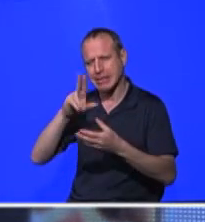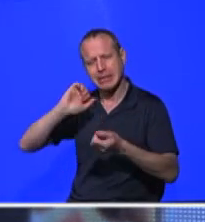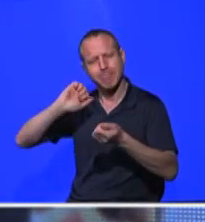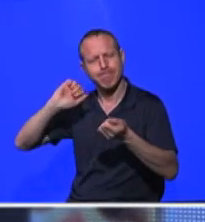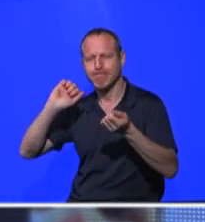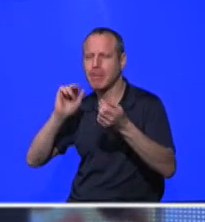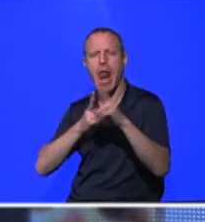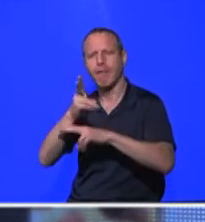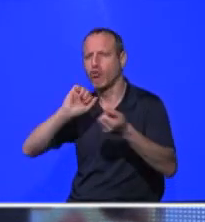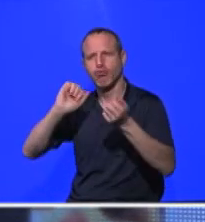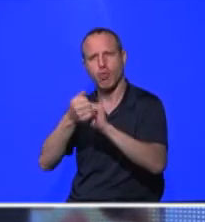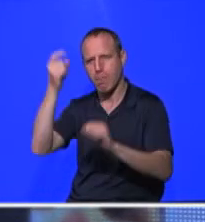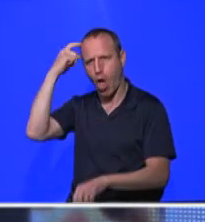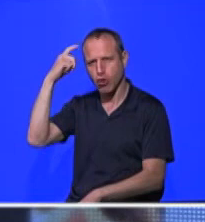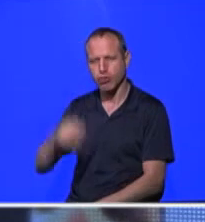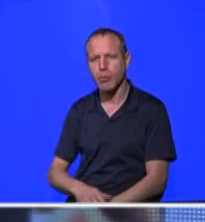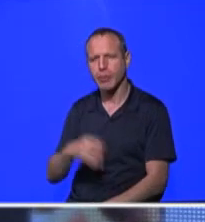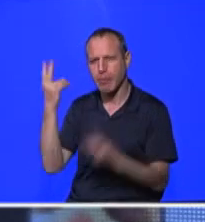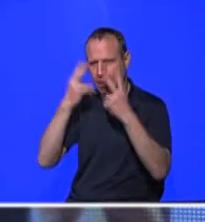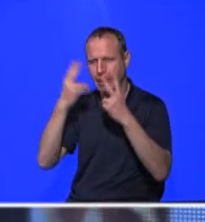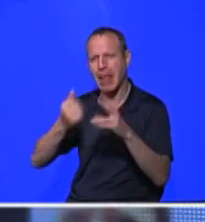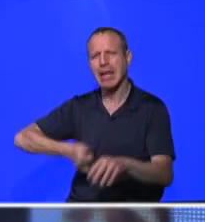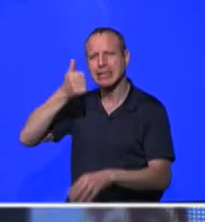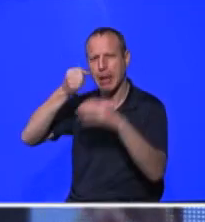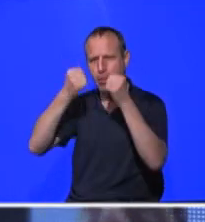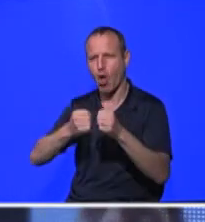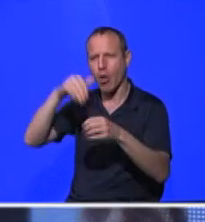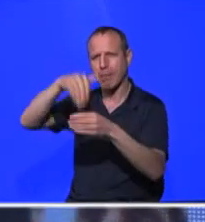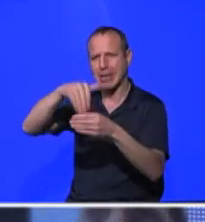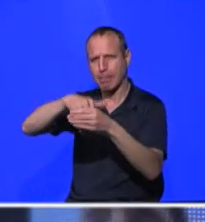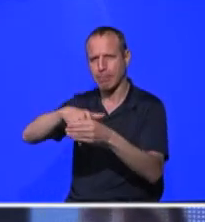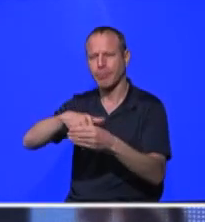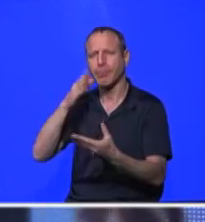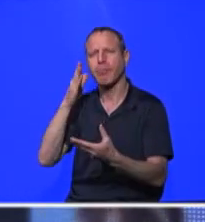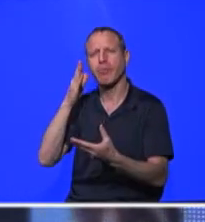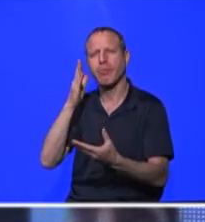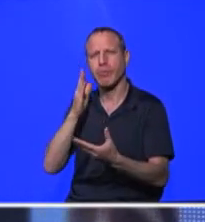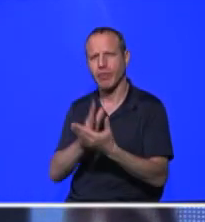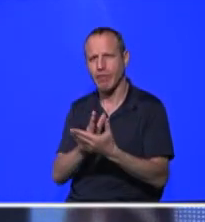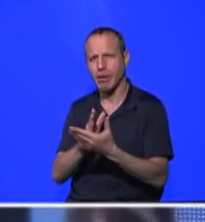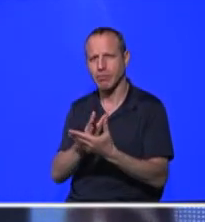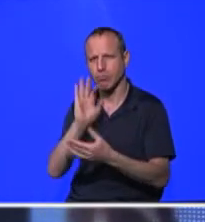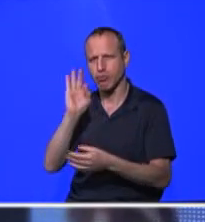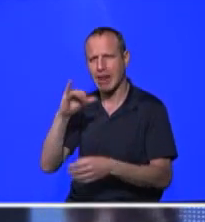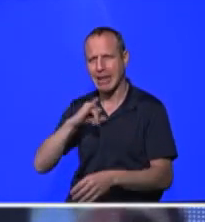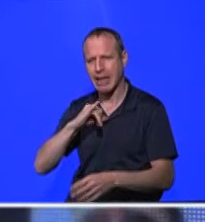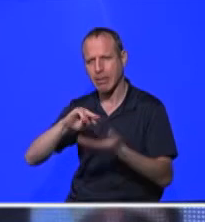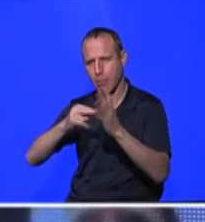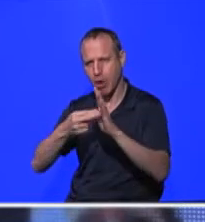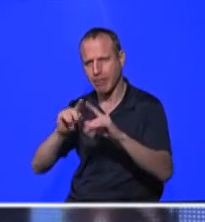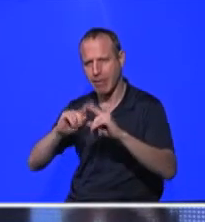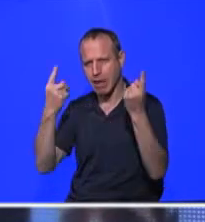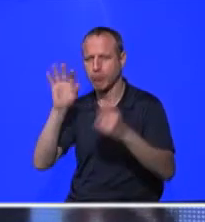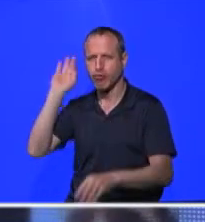סוויץ' בראש, בטח ובטח כשהשר לביטחון פנים כבר בשביל עניינים פוליטיים